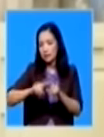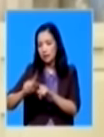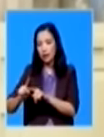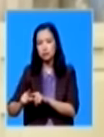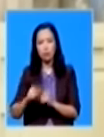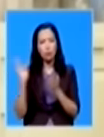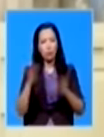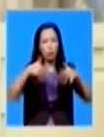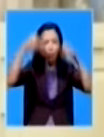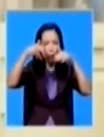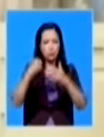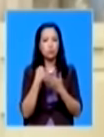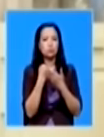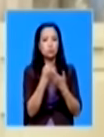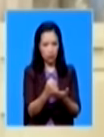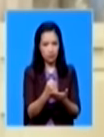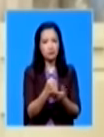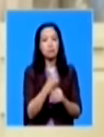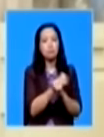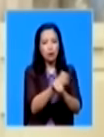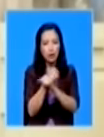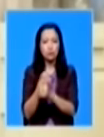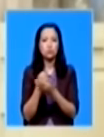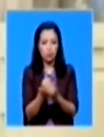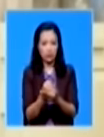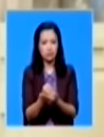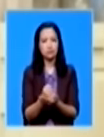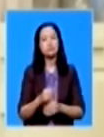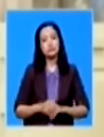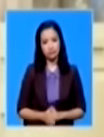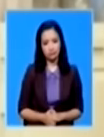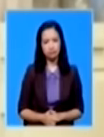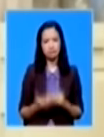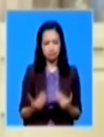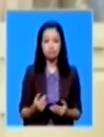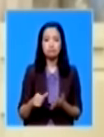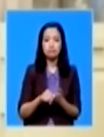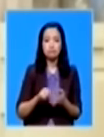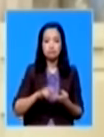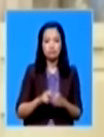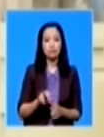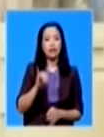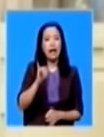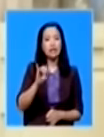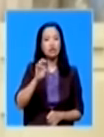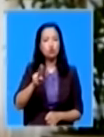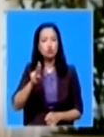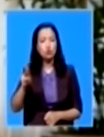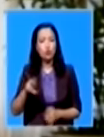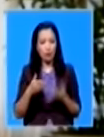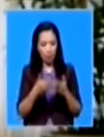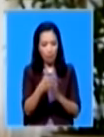ฤดูร้อนเหล่านี้ต้องช่วยกันทำว่านี่แหละปัญหาต่างประเทศเราเหรอที่สำคัญที่ผมต้องแก้เร็วที่สุดคืออะไรอายุยุ ค่ะ ประมงใช่ไ